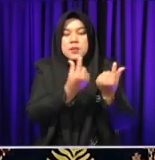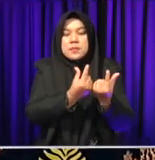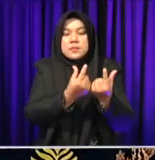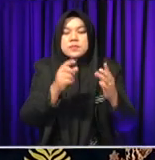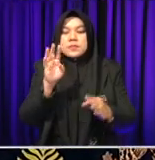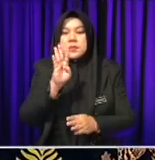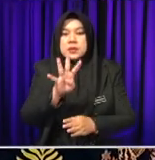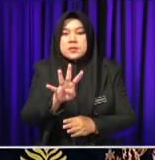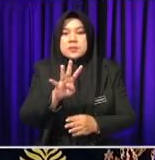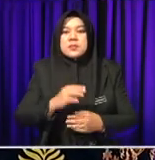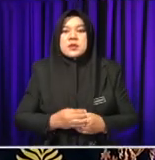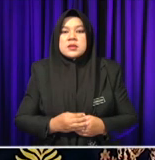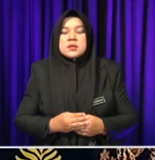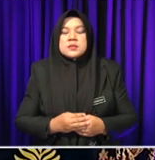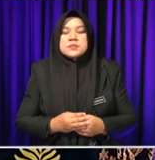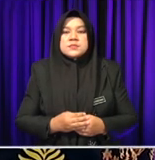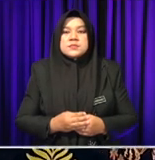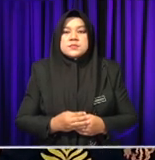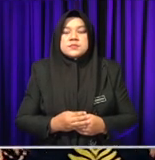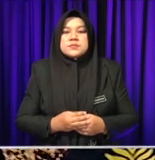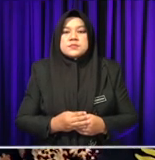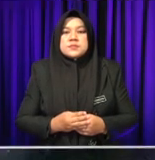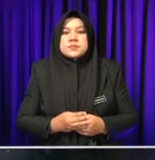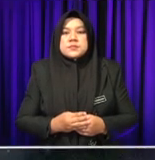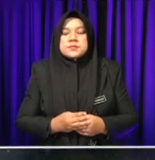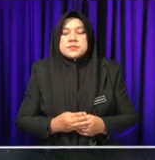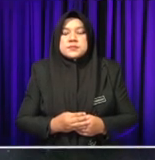keempat Siapa yang nak bantu Ustazah untuk baca